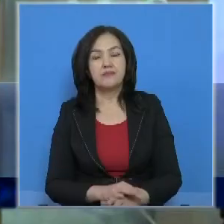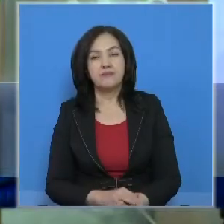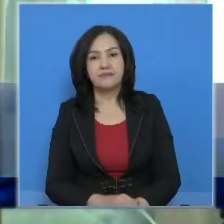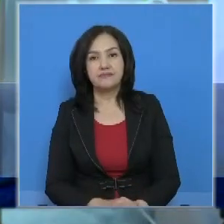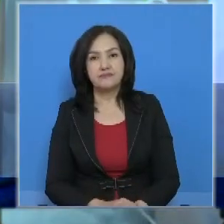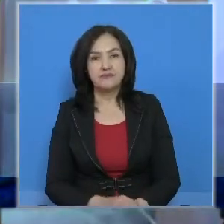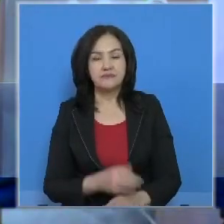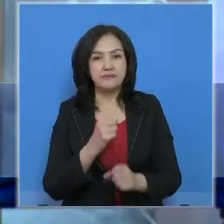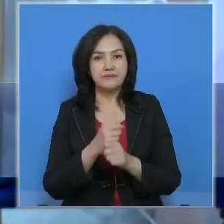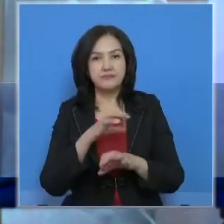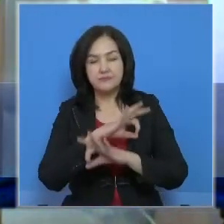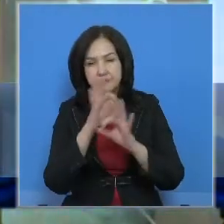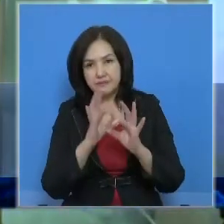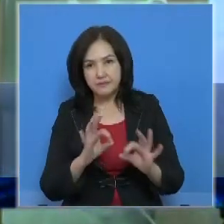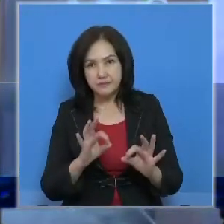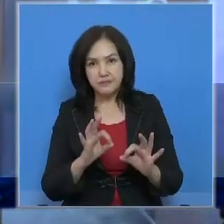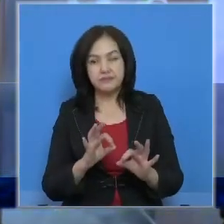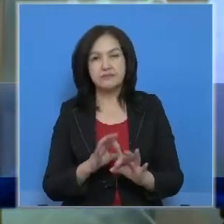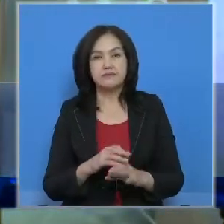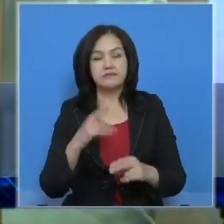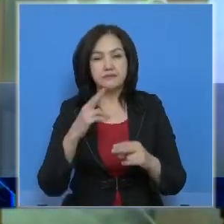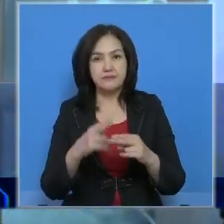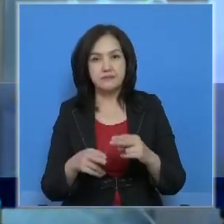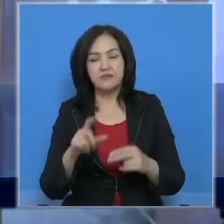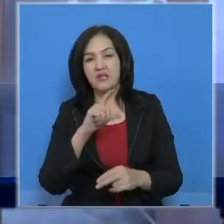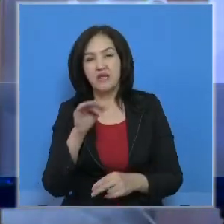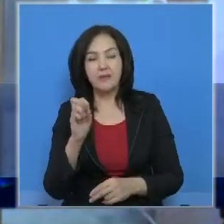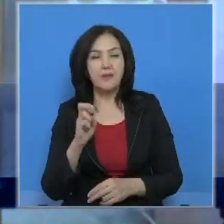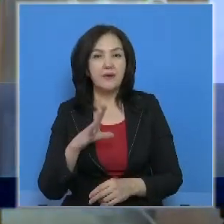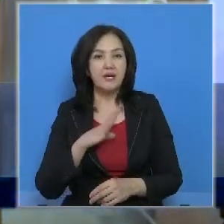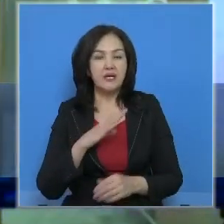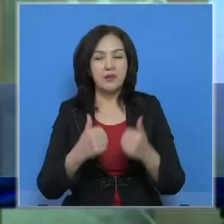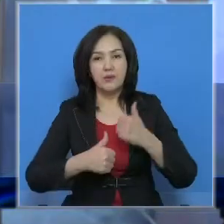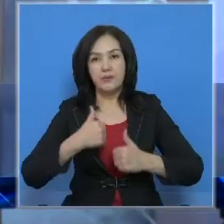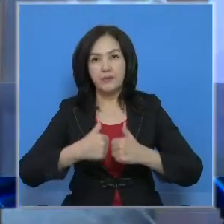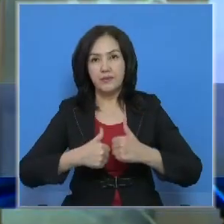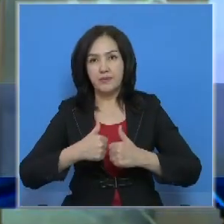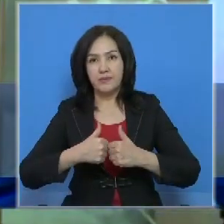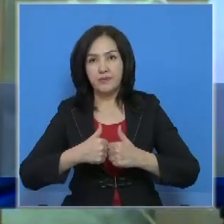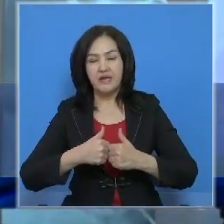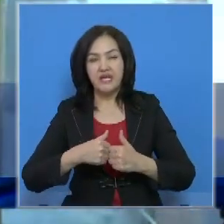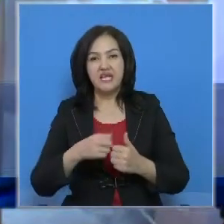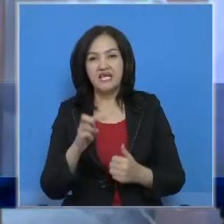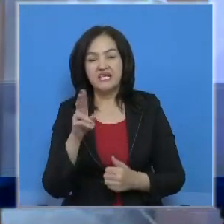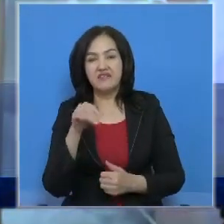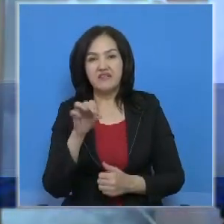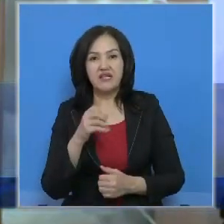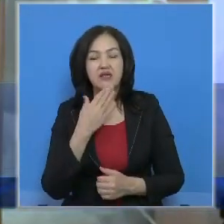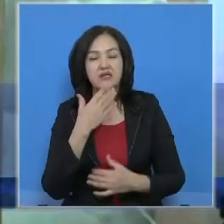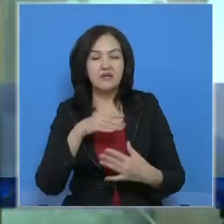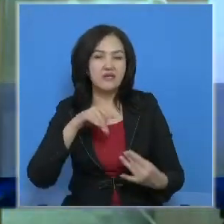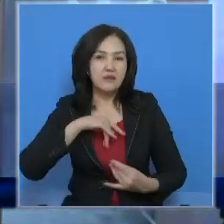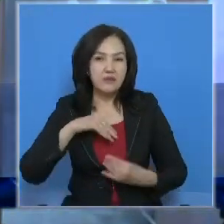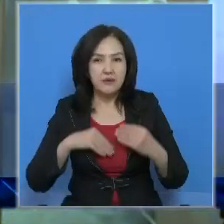видеозапись их произведений. Завершающим этапом будет это конкурс дефиле национальных